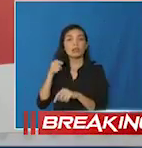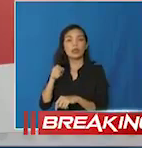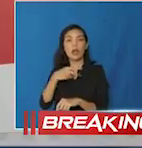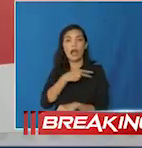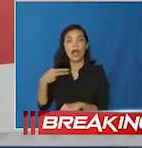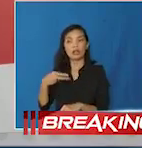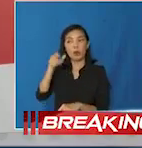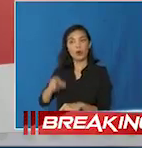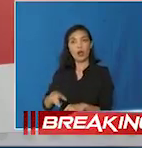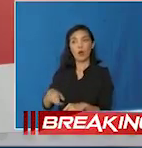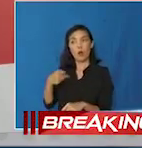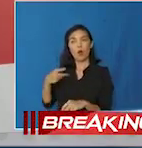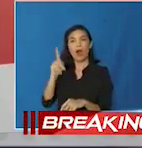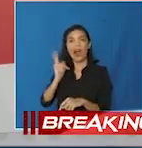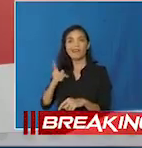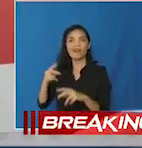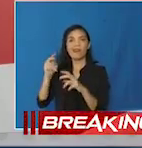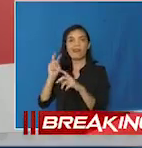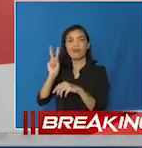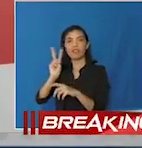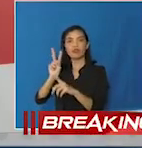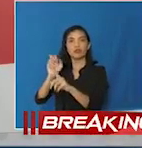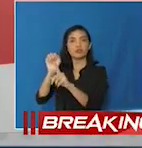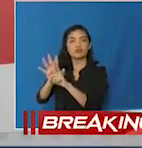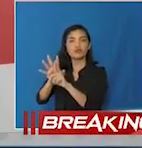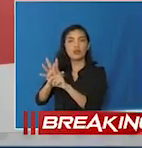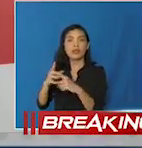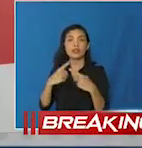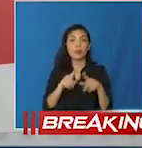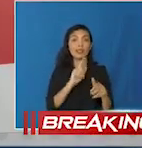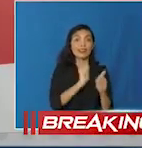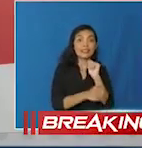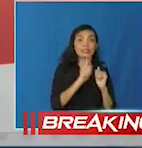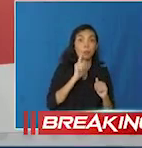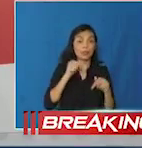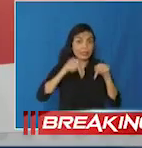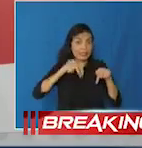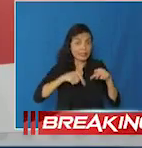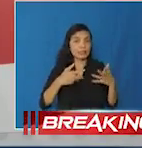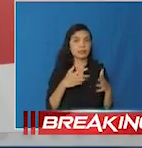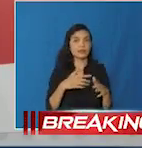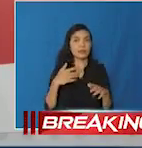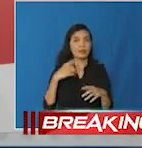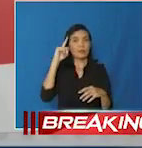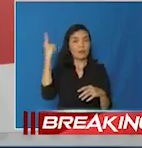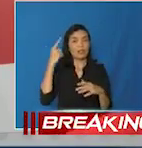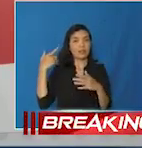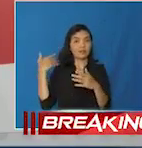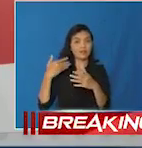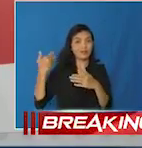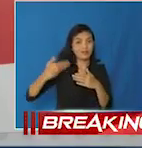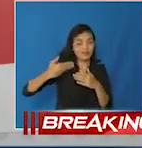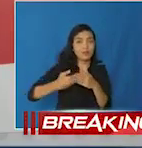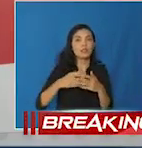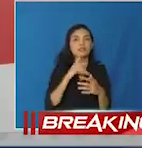penderita tersebut ada virusnya tetapi untuk metode rapid test yang kita gunakan ada sebenarnya skrining